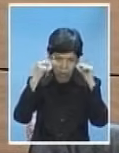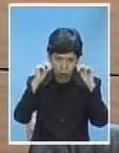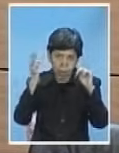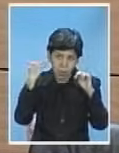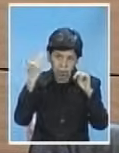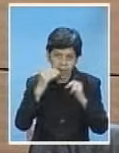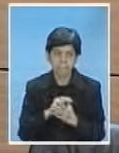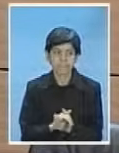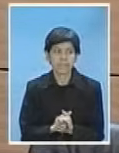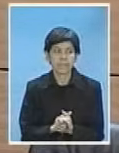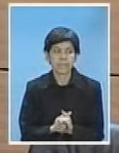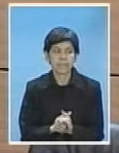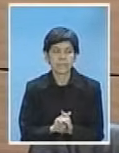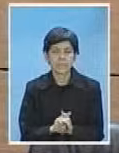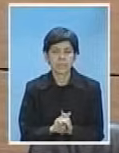มนตรีนั้น